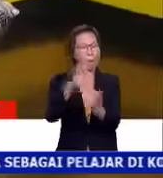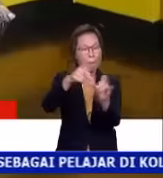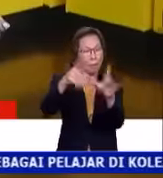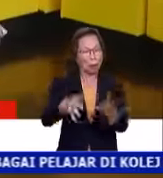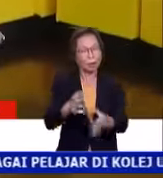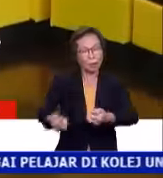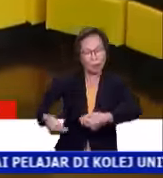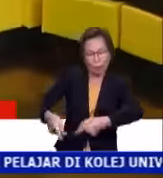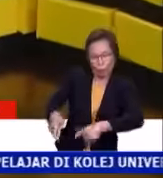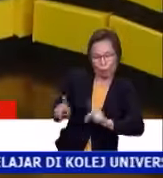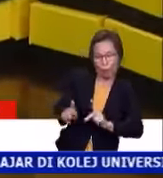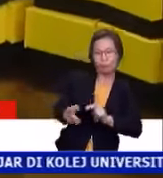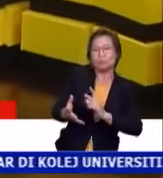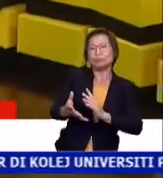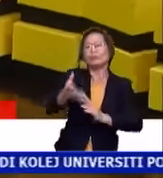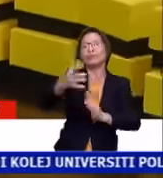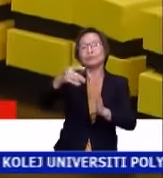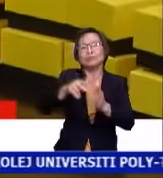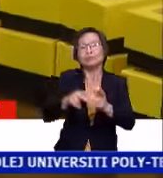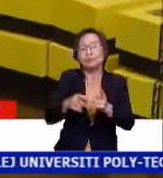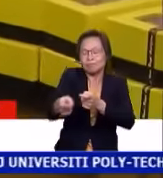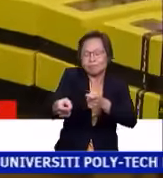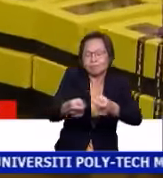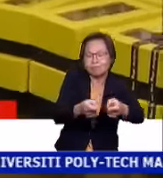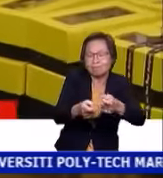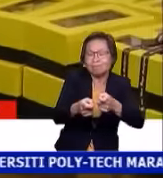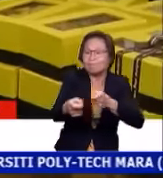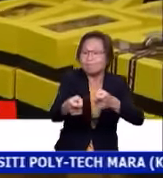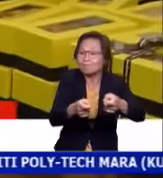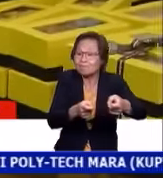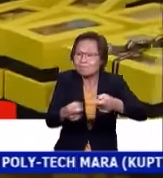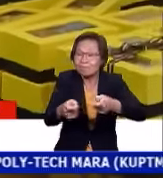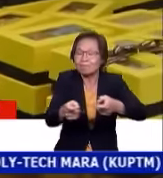menyediakan peluang mendalami aspek pengurusan perniagaan.